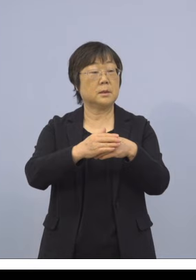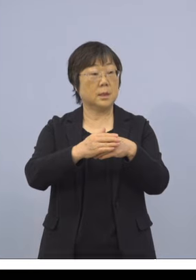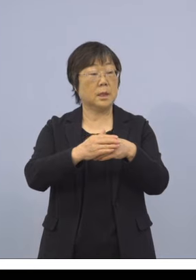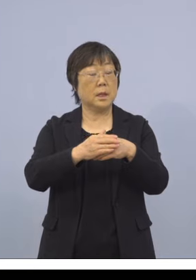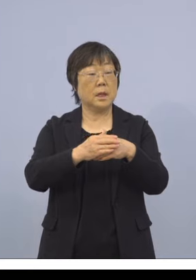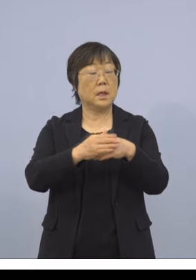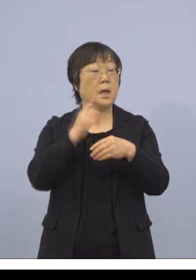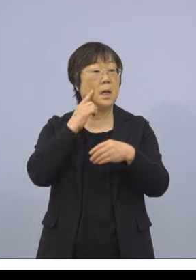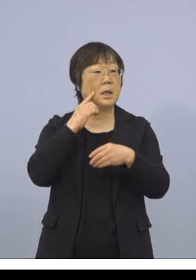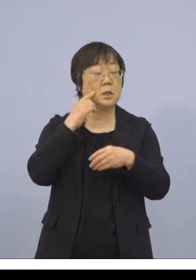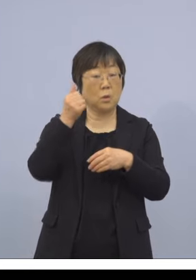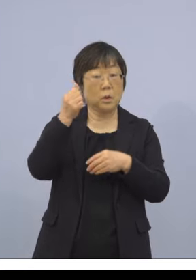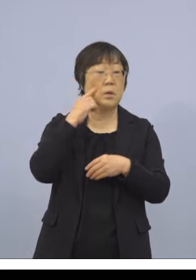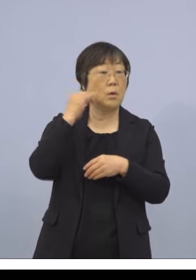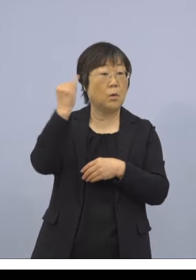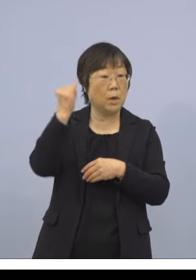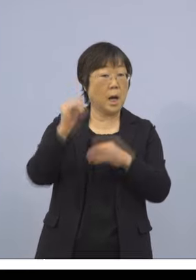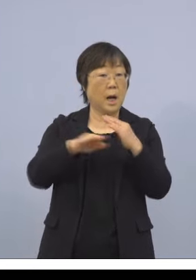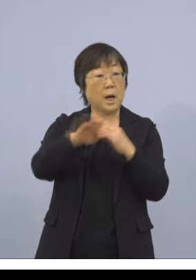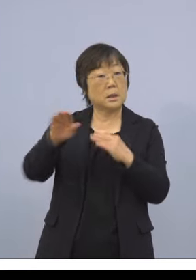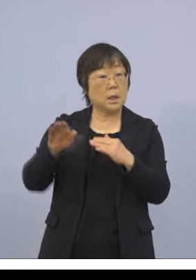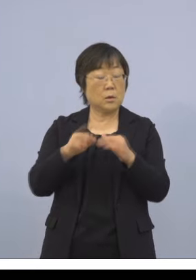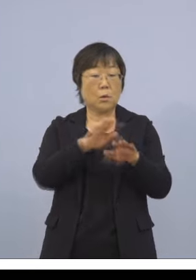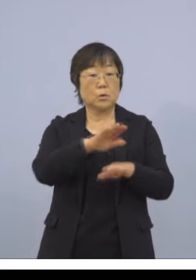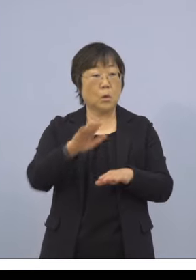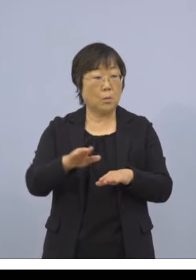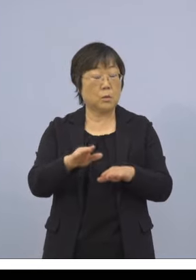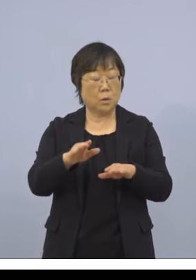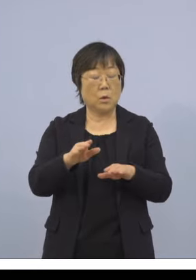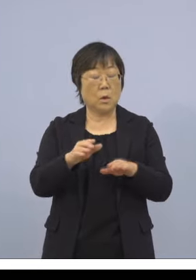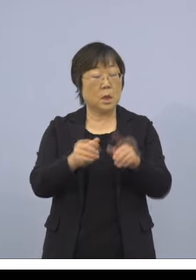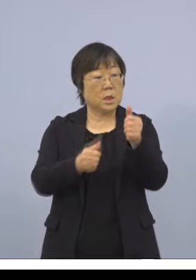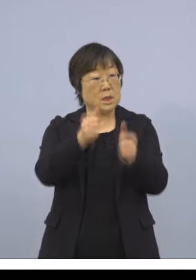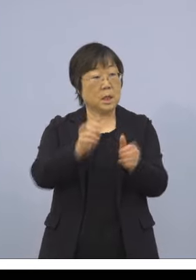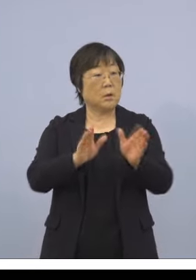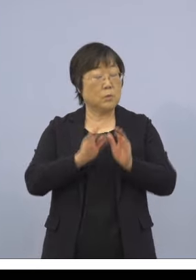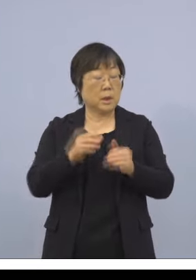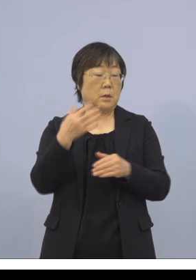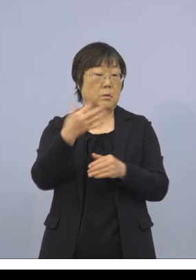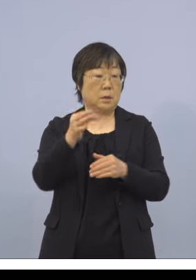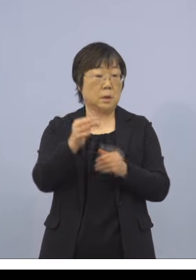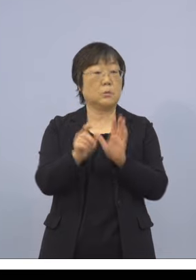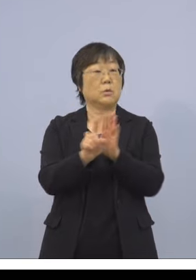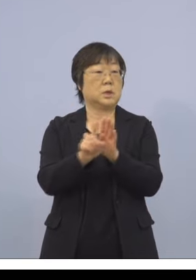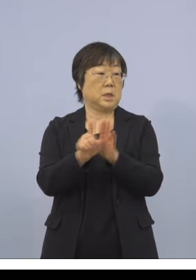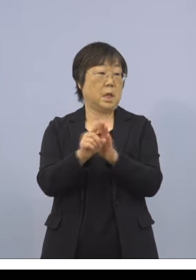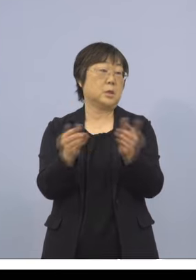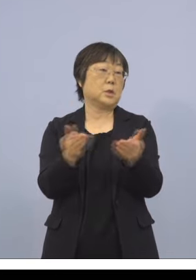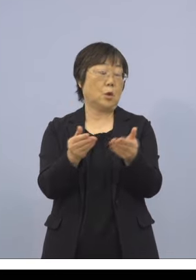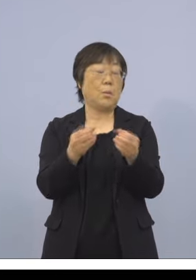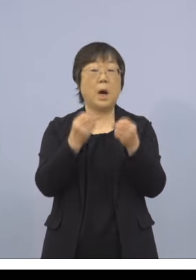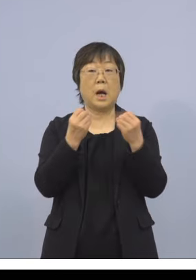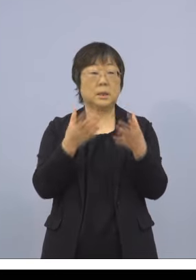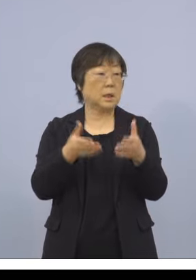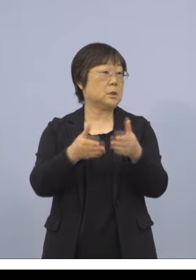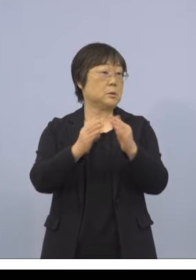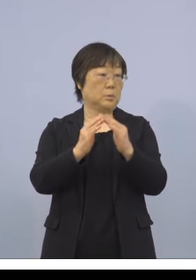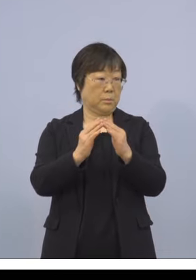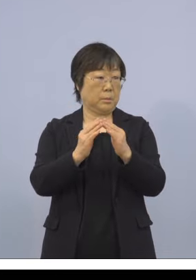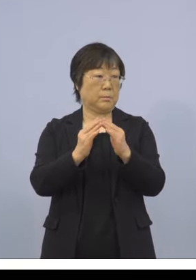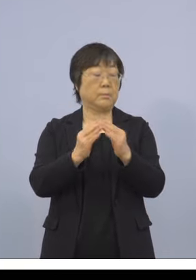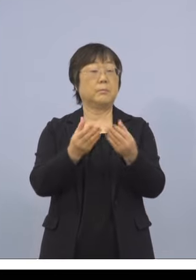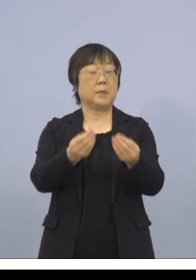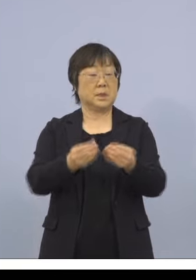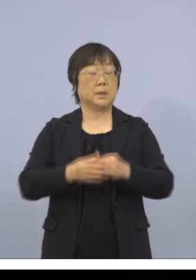一人親家庭等の子どもの受験料等支援事業、こういったものも新規で、計